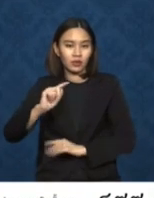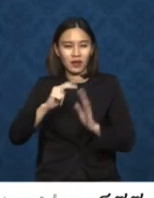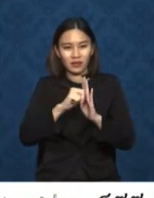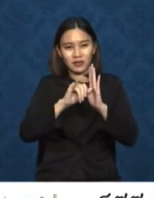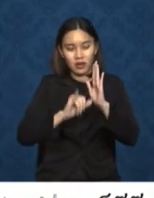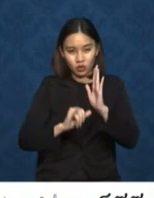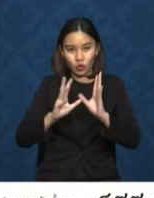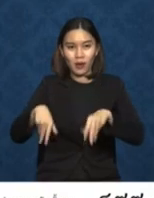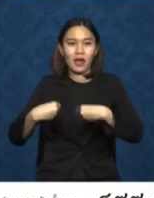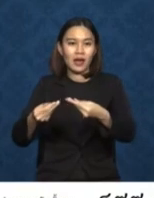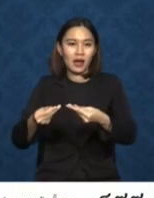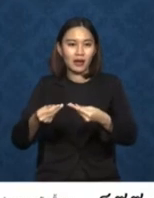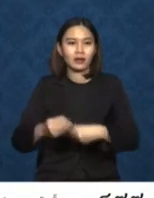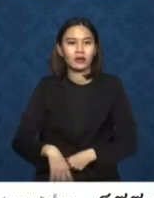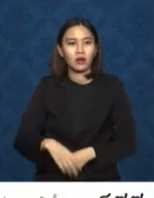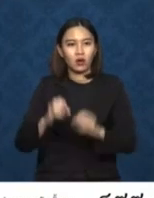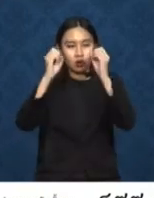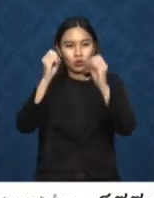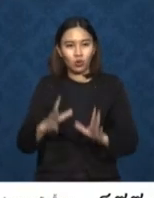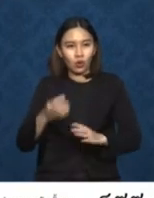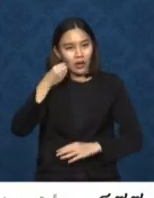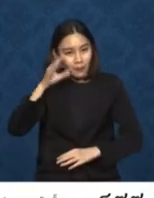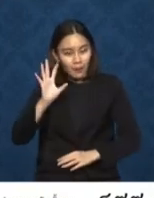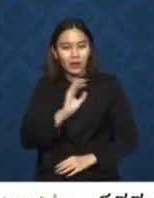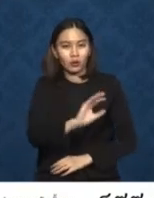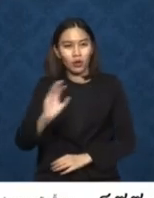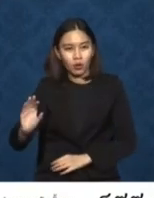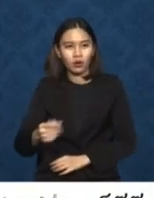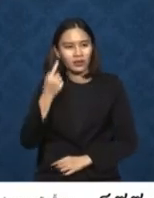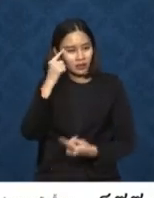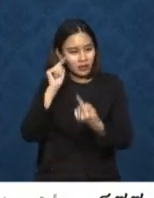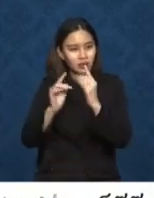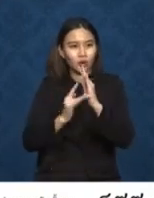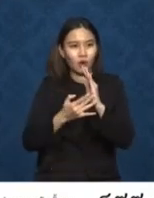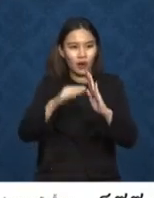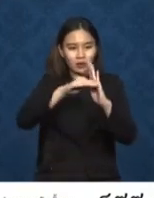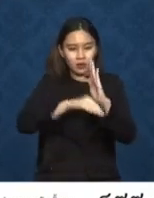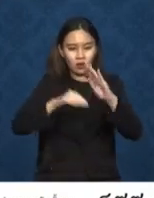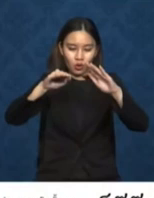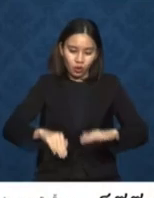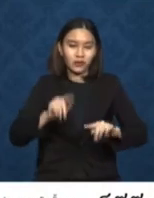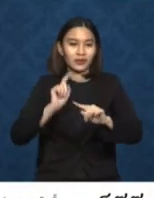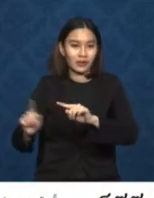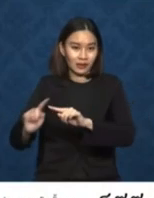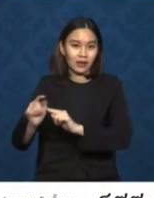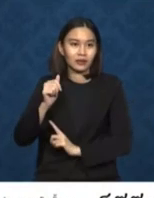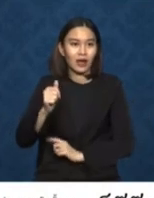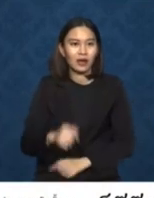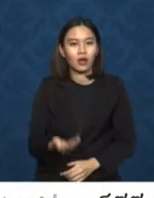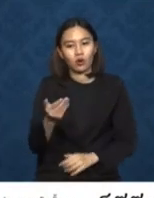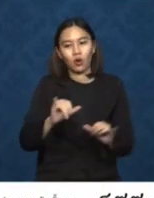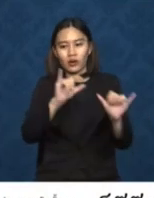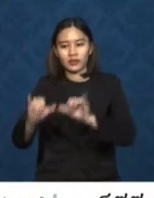trailers Corinna Kar อย่ดเขืหิจิตัลขยาย